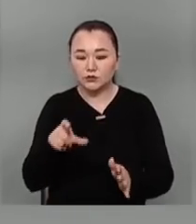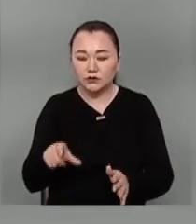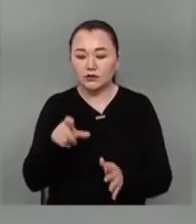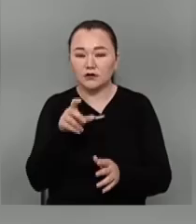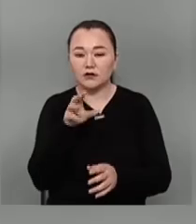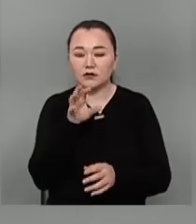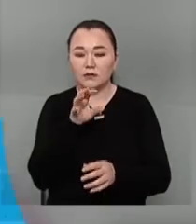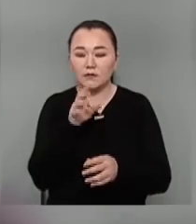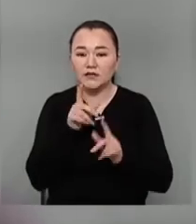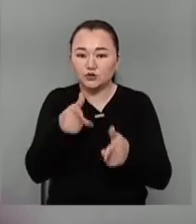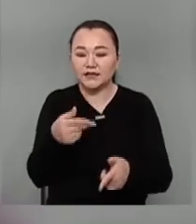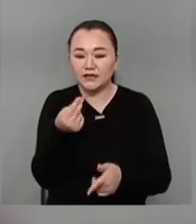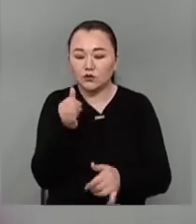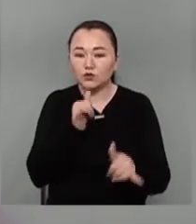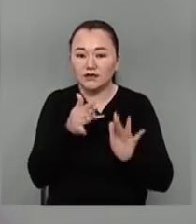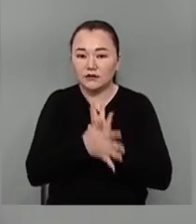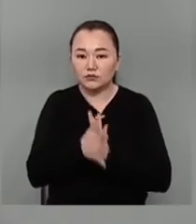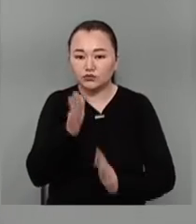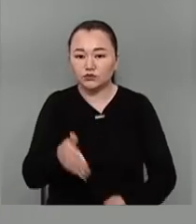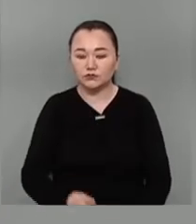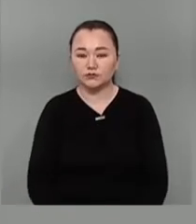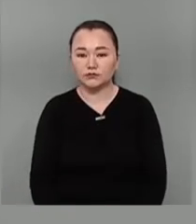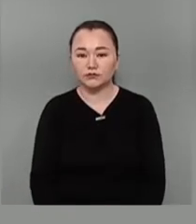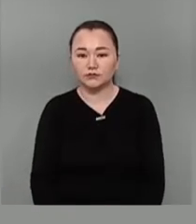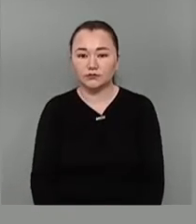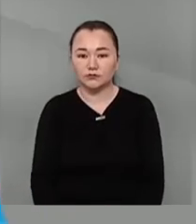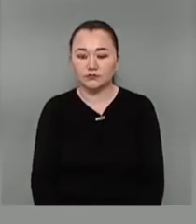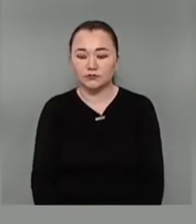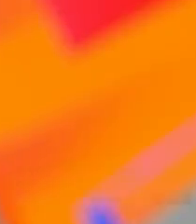монетизациядан түскен қаржысын қайда жібермек?